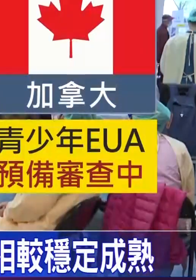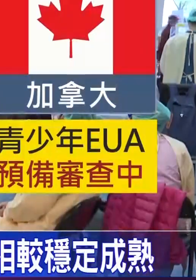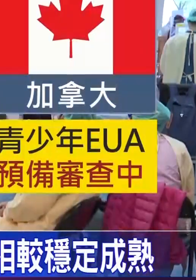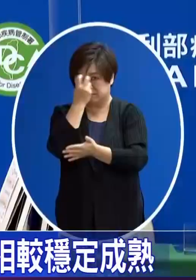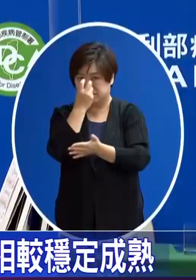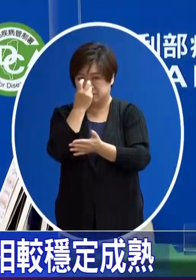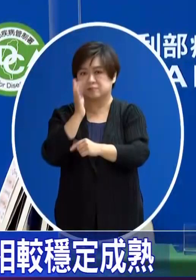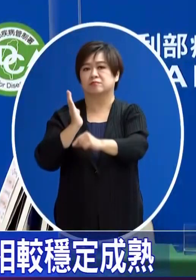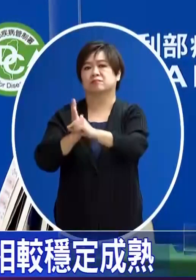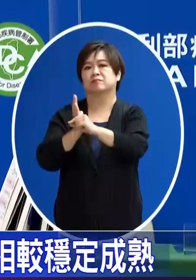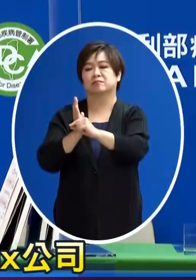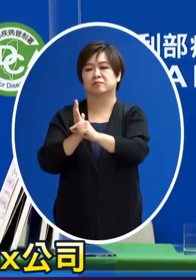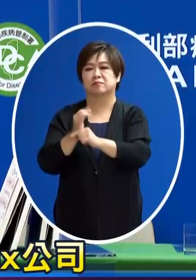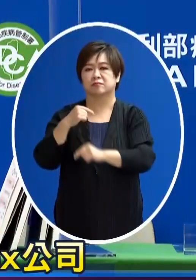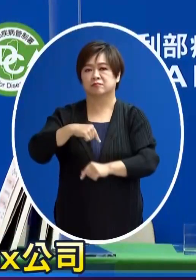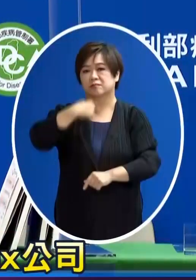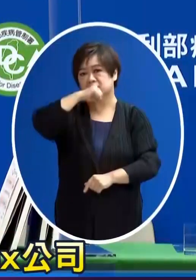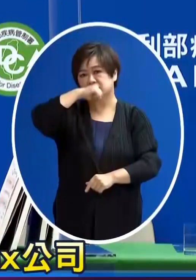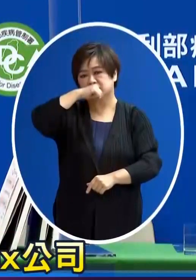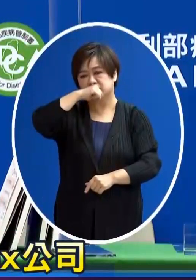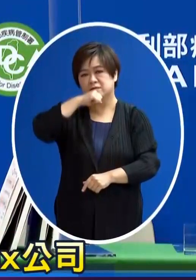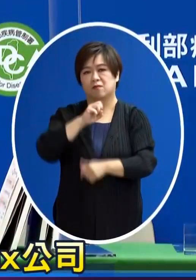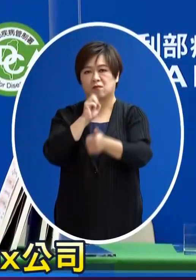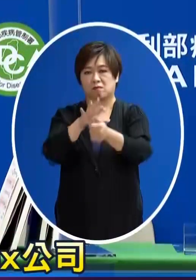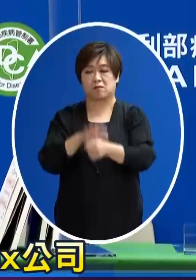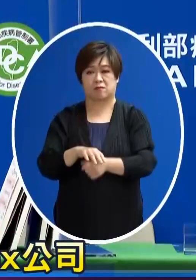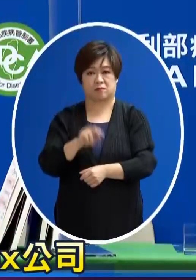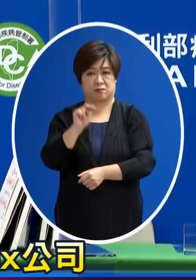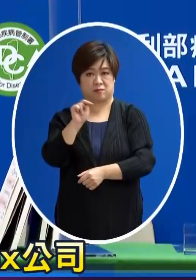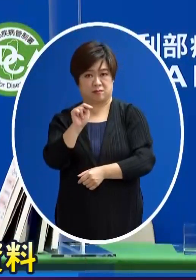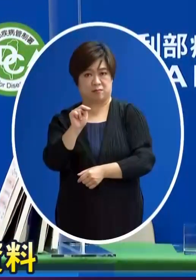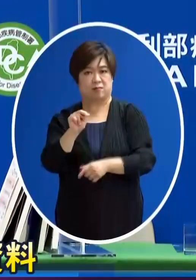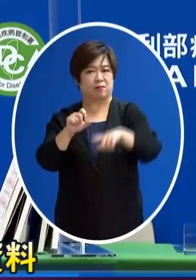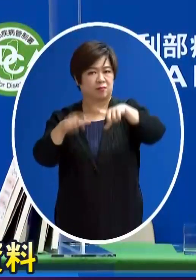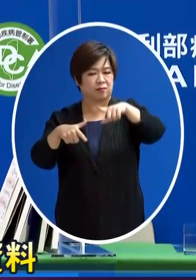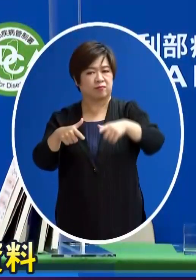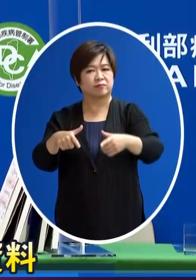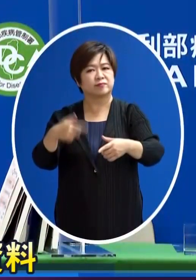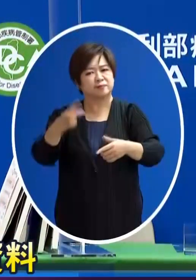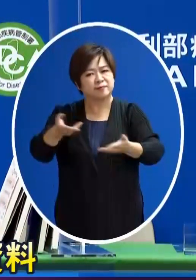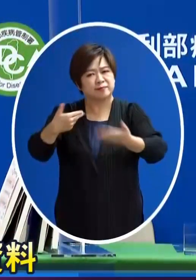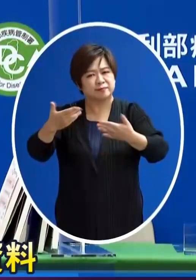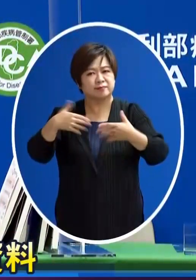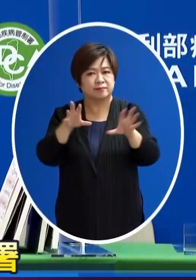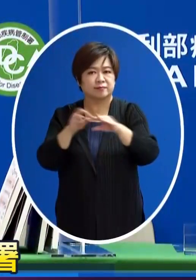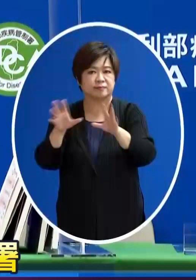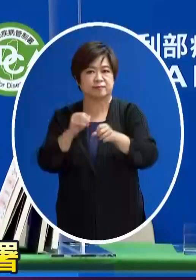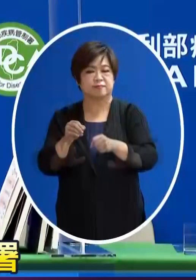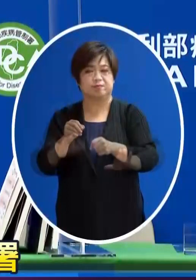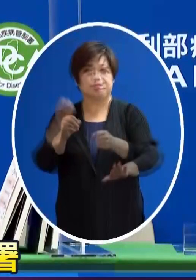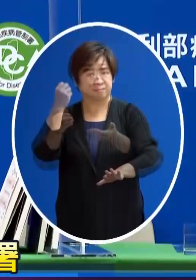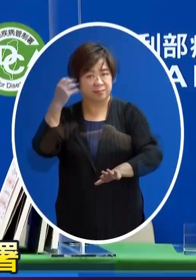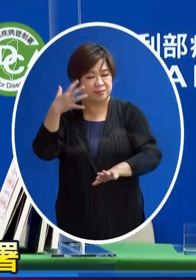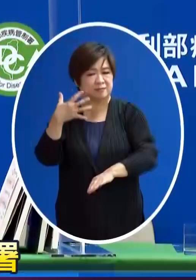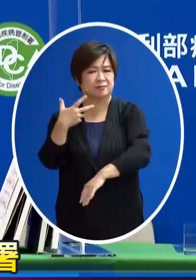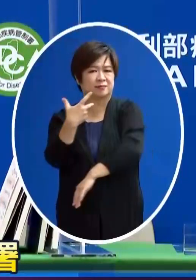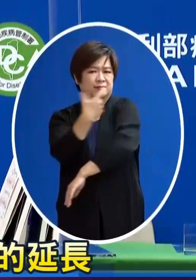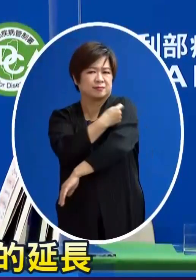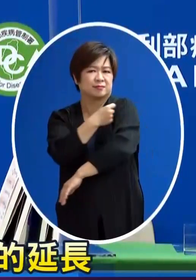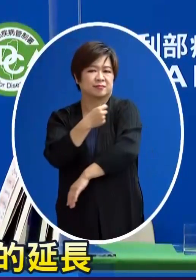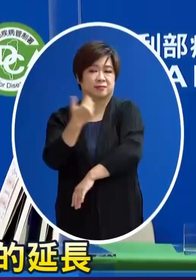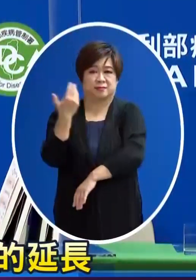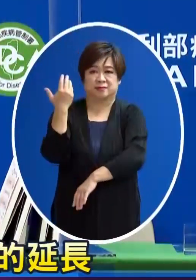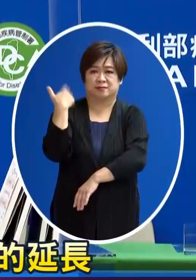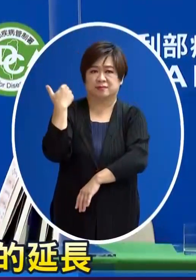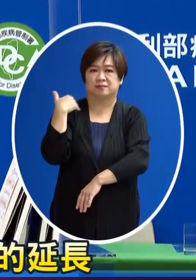内的进度呢？ 我们也有通知这个 Novavax 公司可以再提供这些资料来给我们的食药署，这不是说先